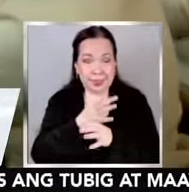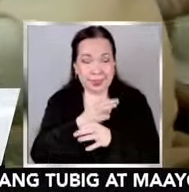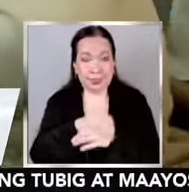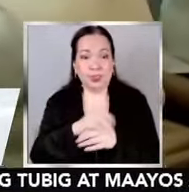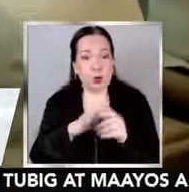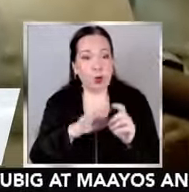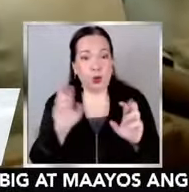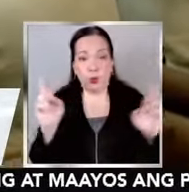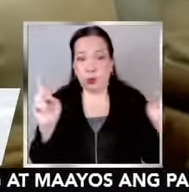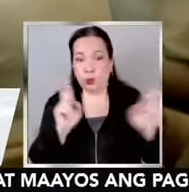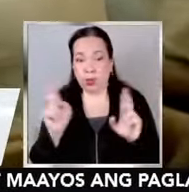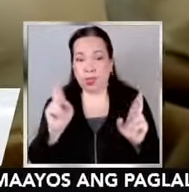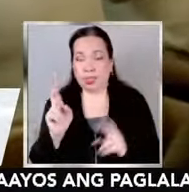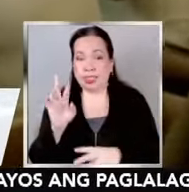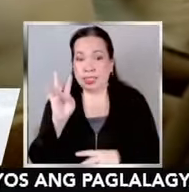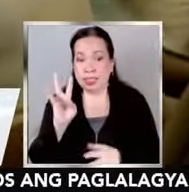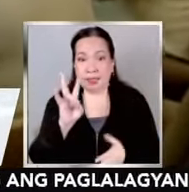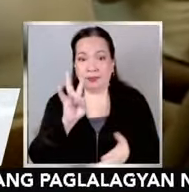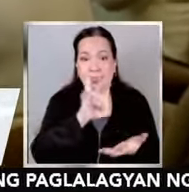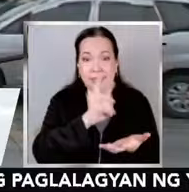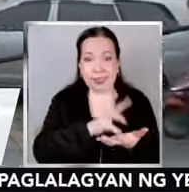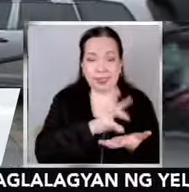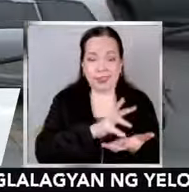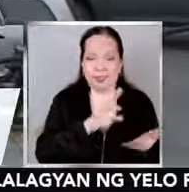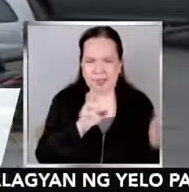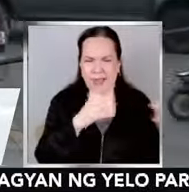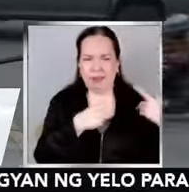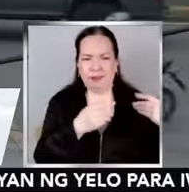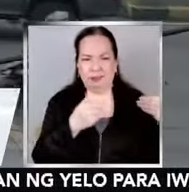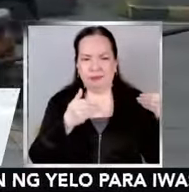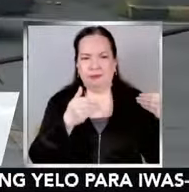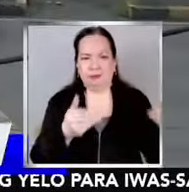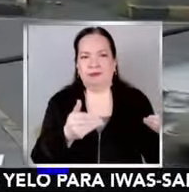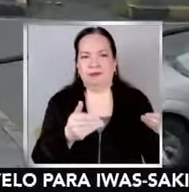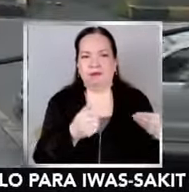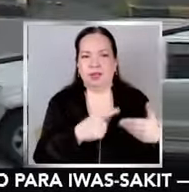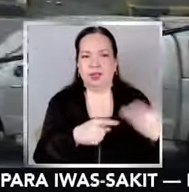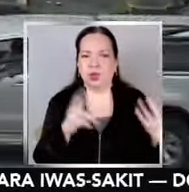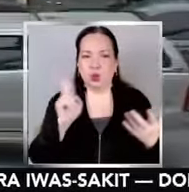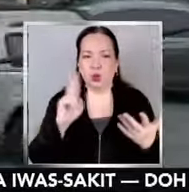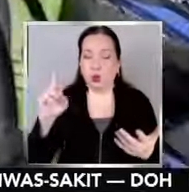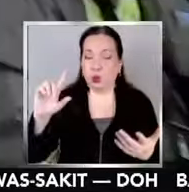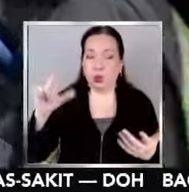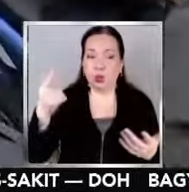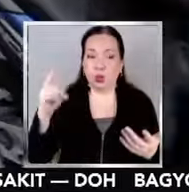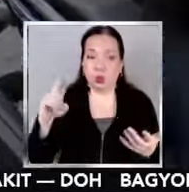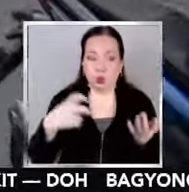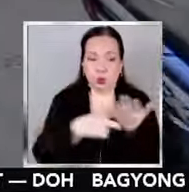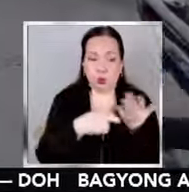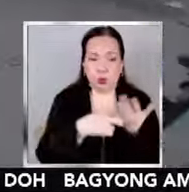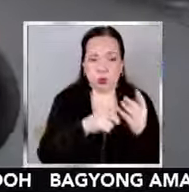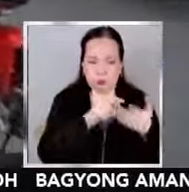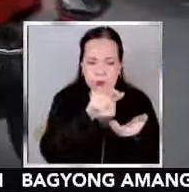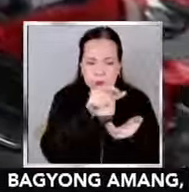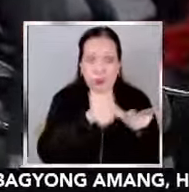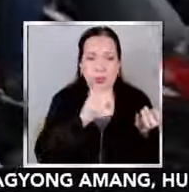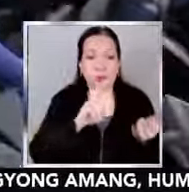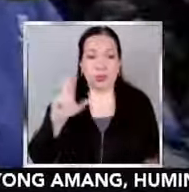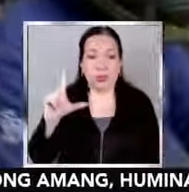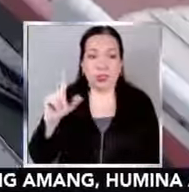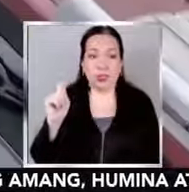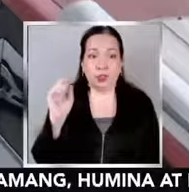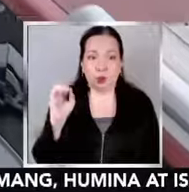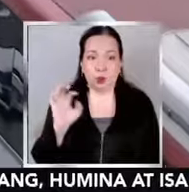kung saan unang ipatutupad ang single ticketing system. Gagamitin ng mga LGU ang ticketing device na ginagamit ngayon ng LTO na nakakabit sa